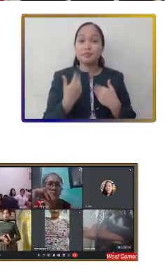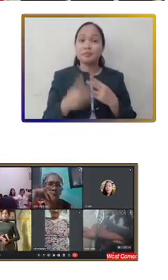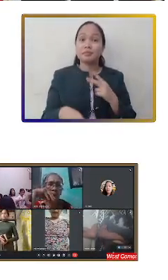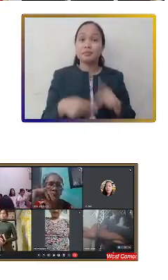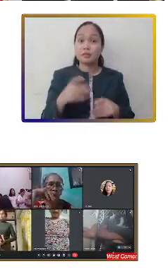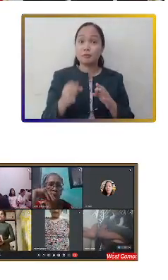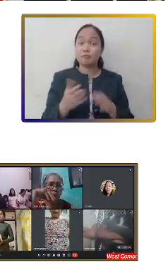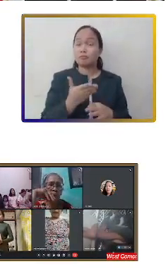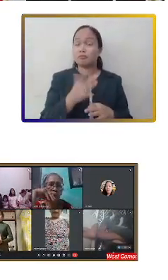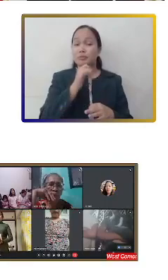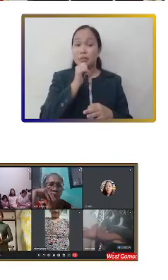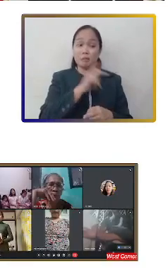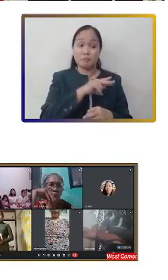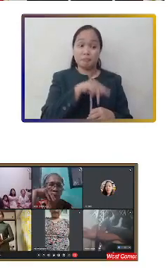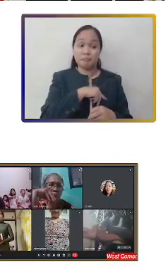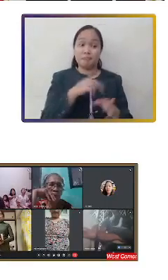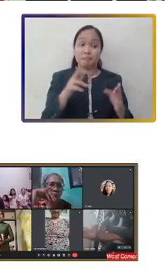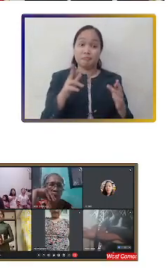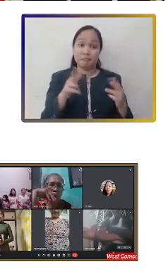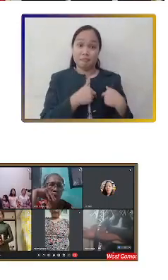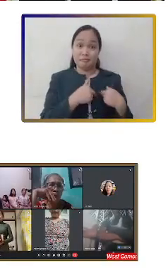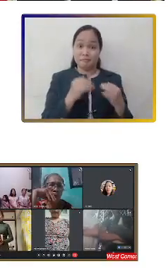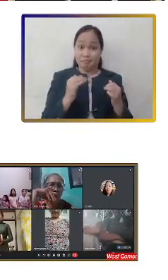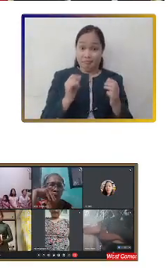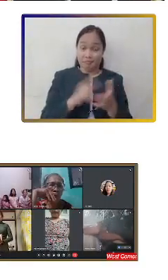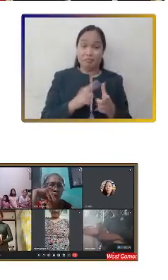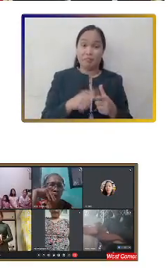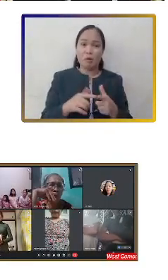to take it personal, eh, paano pa tayo lalago?